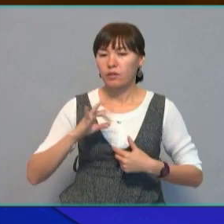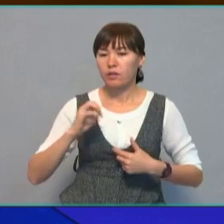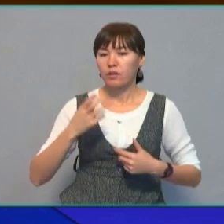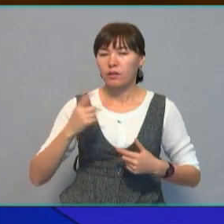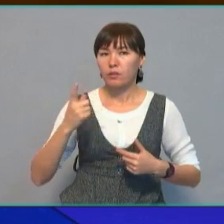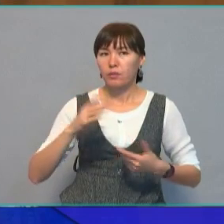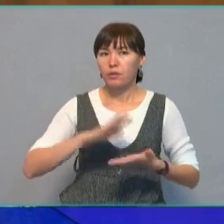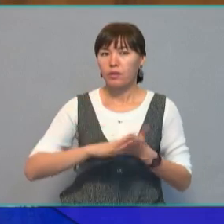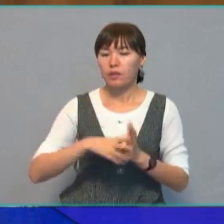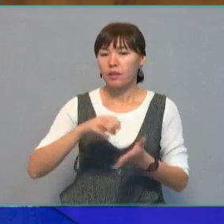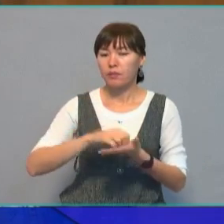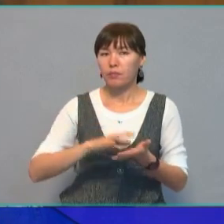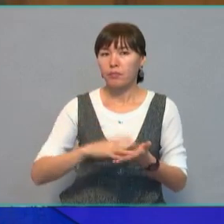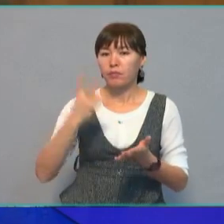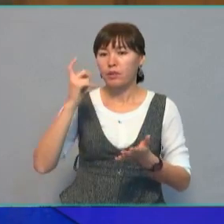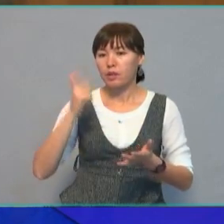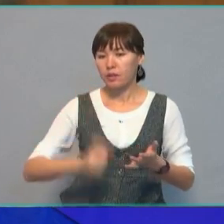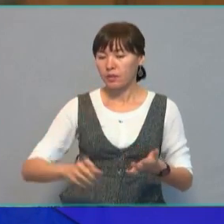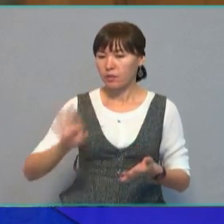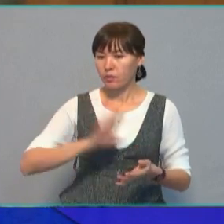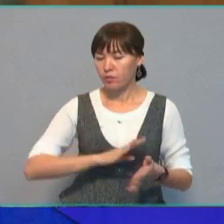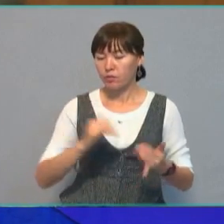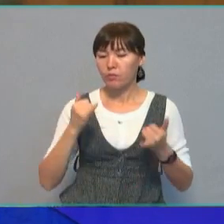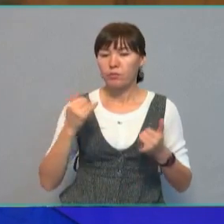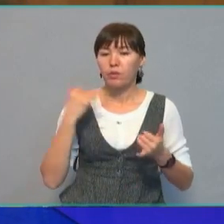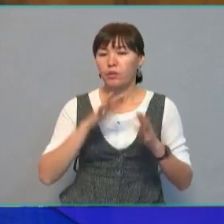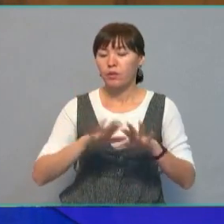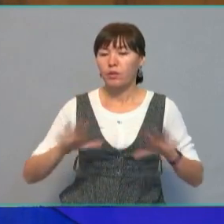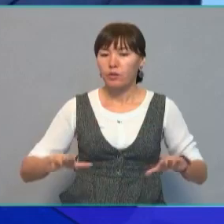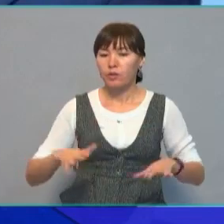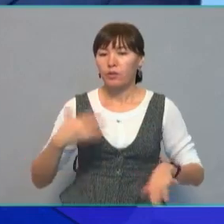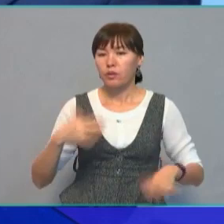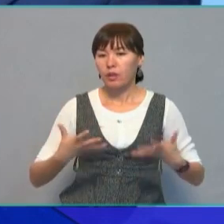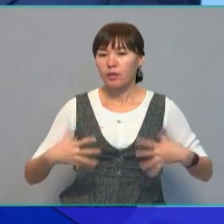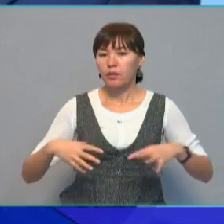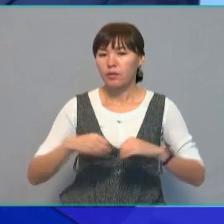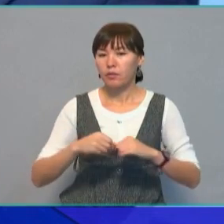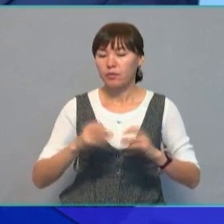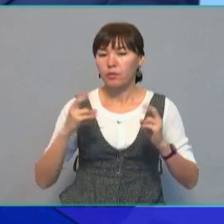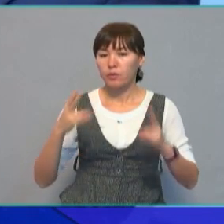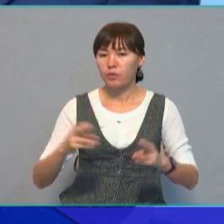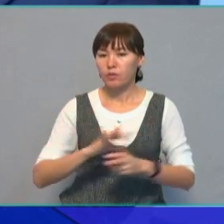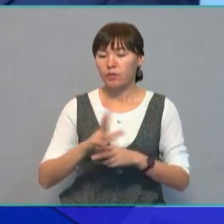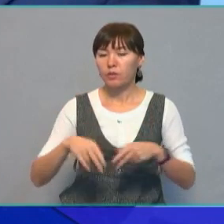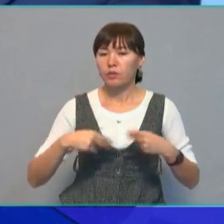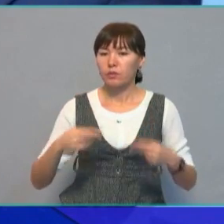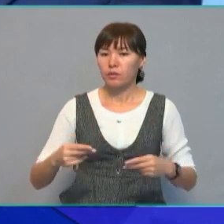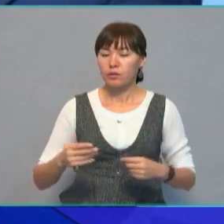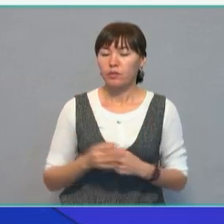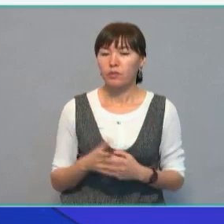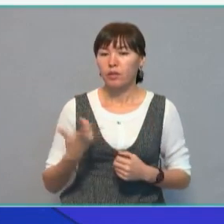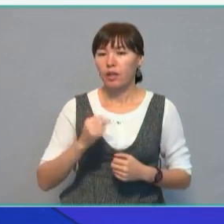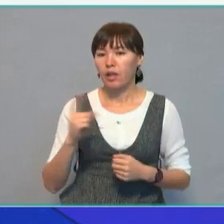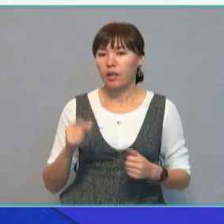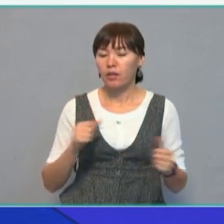ауданында бір оқиға тіркеліп, салдарынан екі адам көз жұмды. Бүгінде көпбалалы және тұрмысы төмен отбасылардың қауіпсіздігін қамтамасыз ету үшін